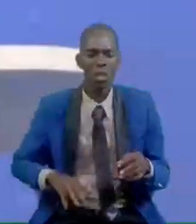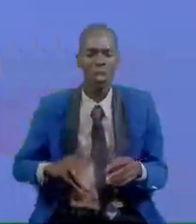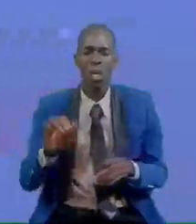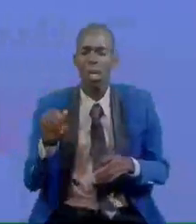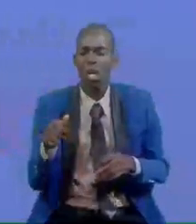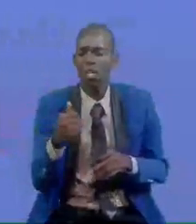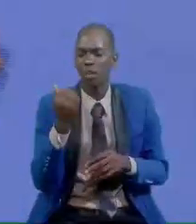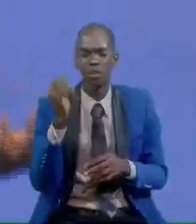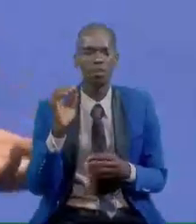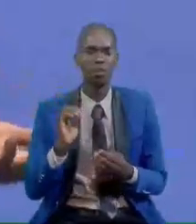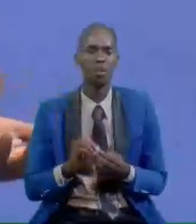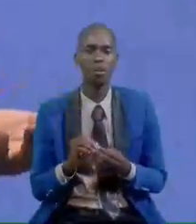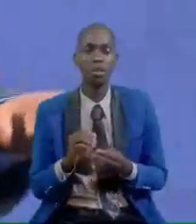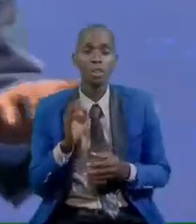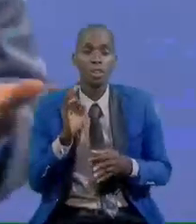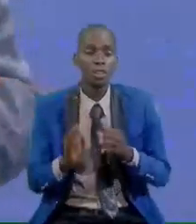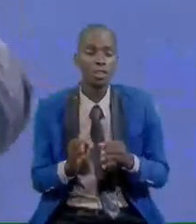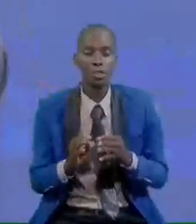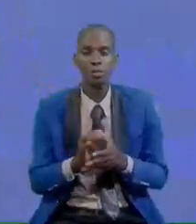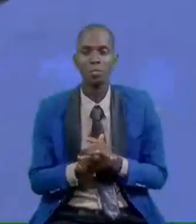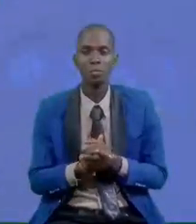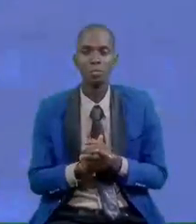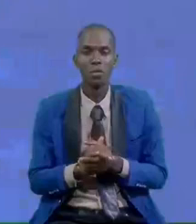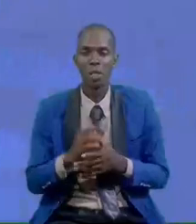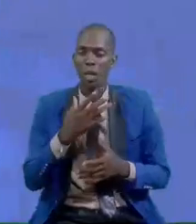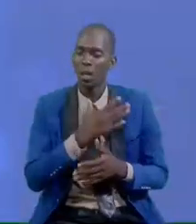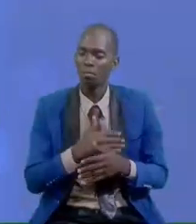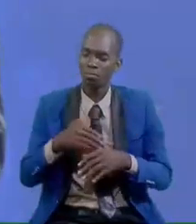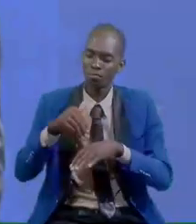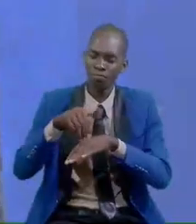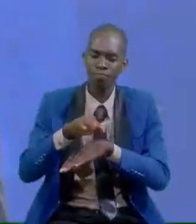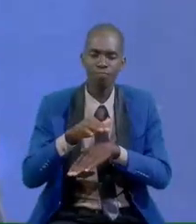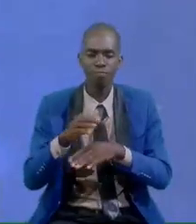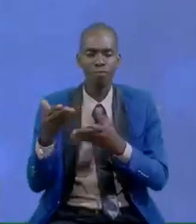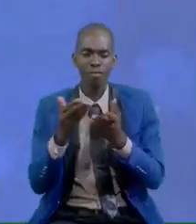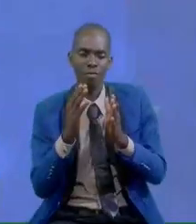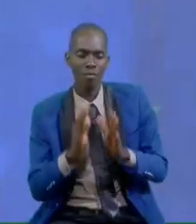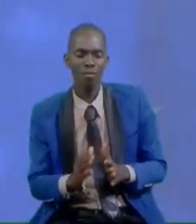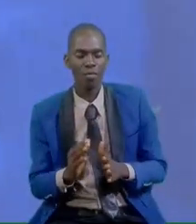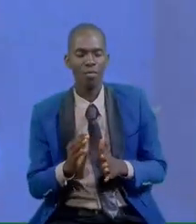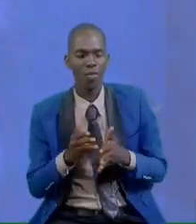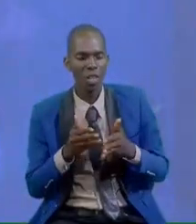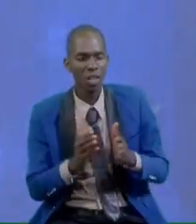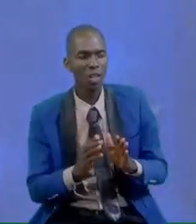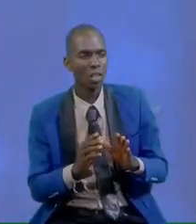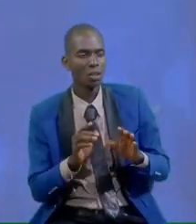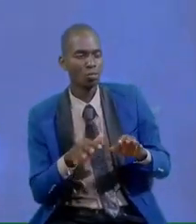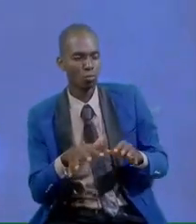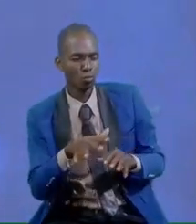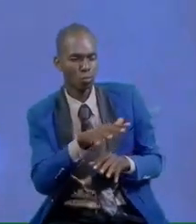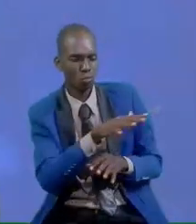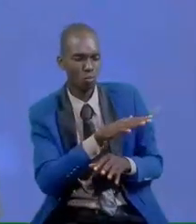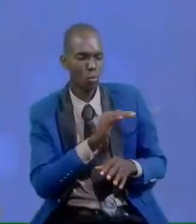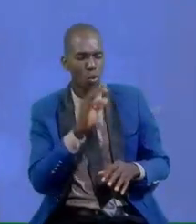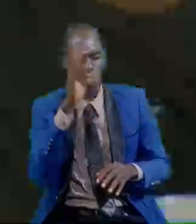La chaîne de leur pensée était déliée. Et ils ont envoyé des lecteurs pour dire, relâche